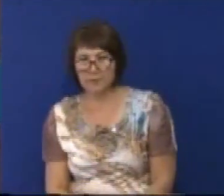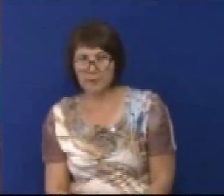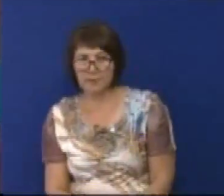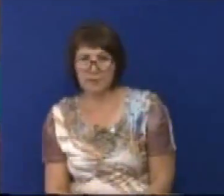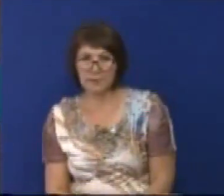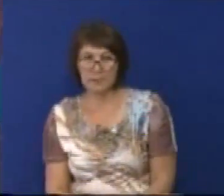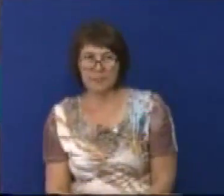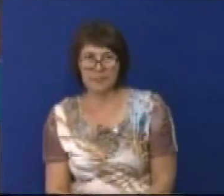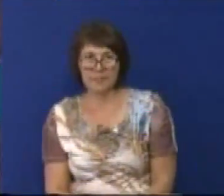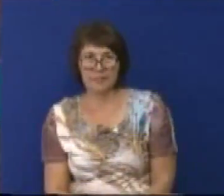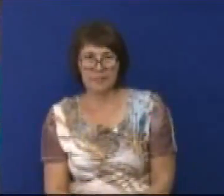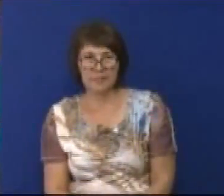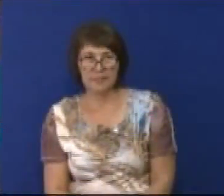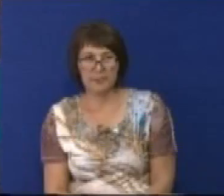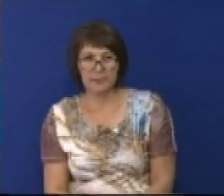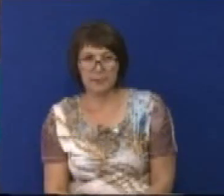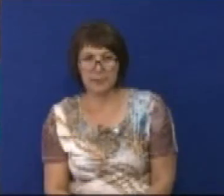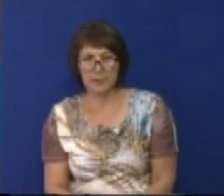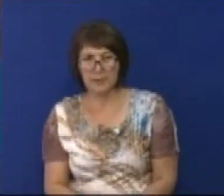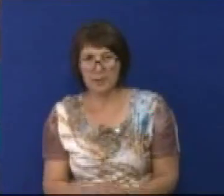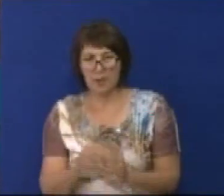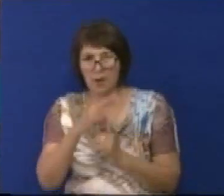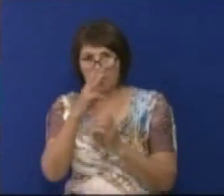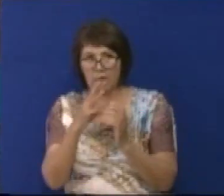желі арқылы тарайтын көрінеді.